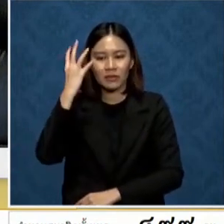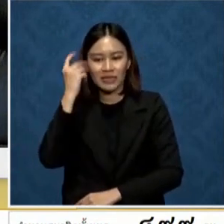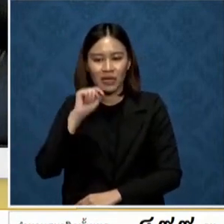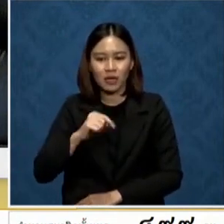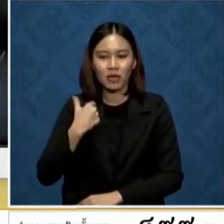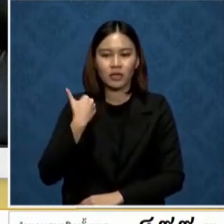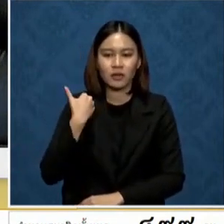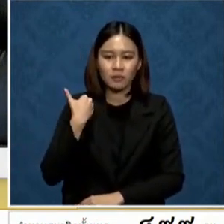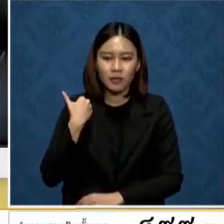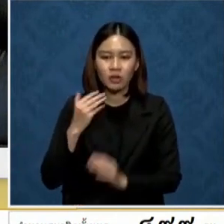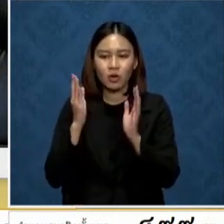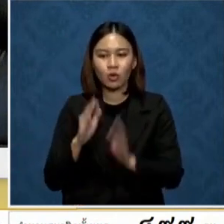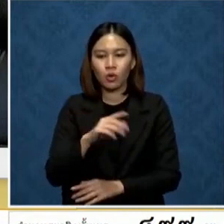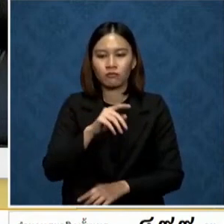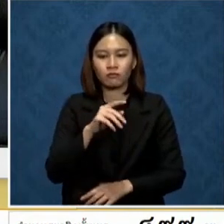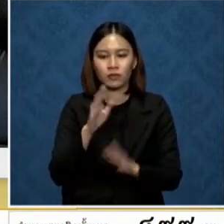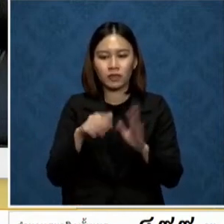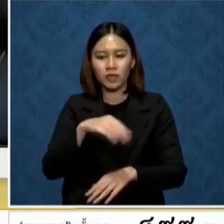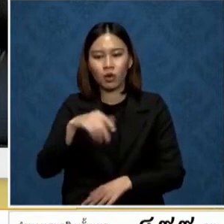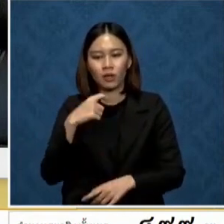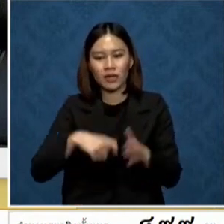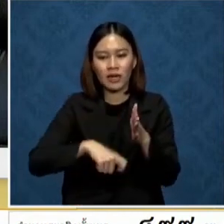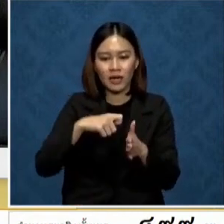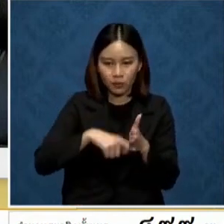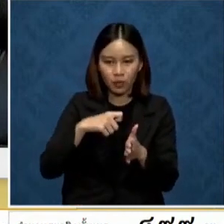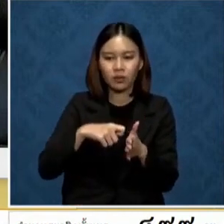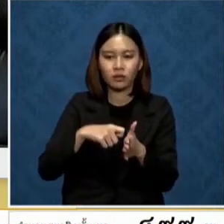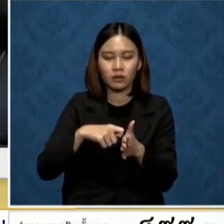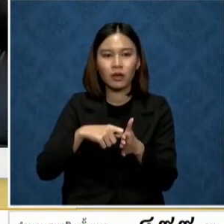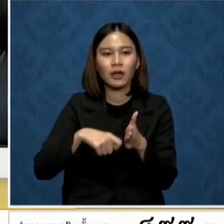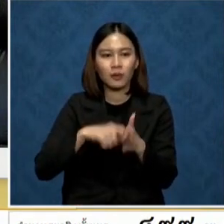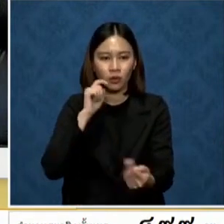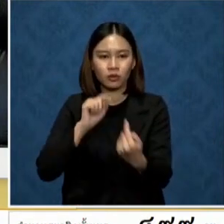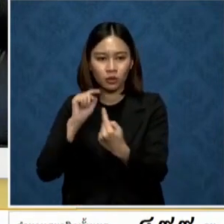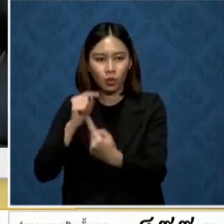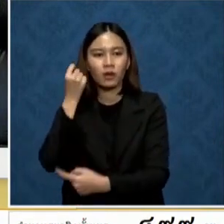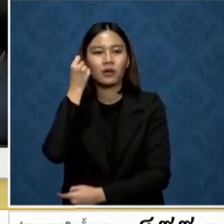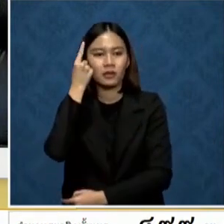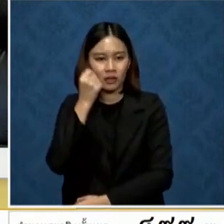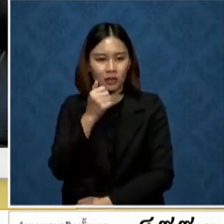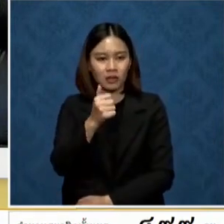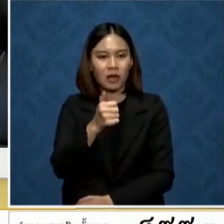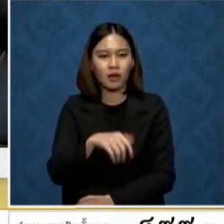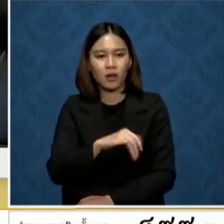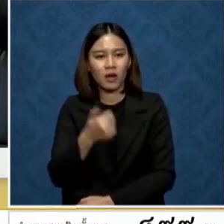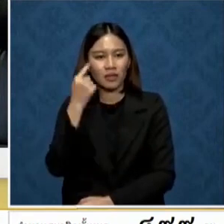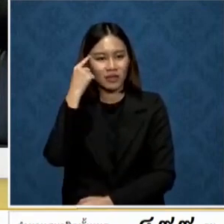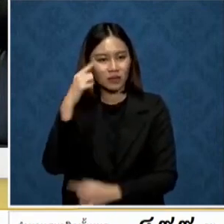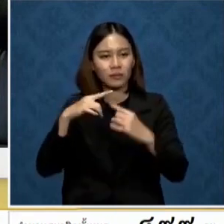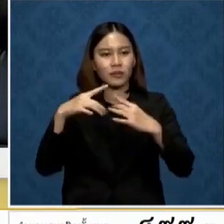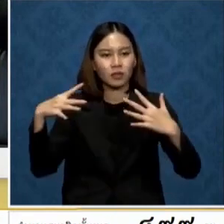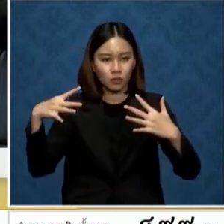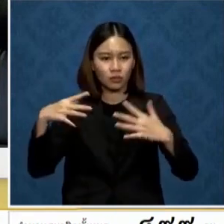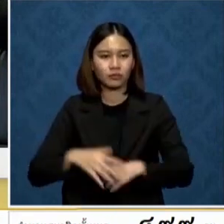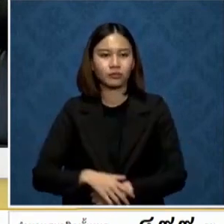เรื่องนี้ซึ่งหลายๆท่านผมก็ต้องบอกตามตรงว่ามีเหตุผลที่เ่อสมเหตุสมผลแล้วก็พอเข้าใจได้นะครับเราอาจจะแค่คิดไม่ตรงกันเท่า